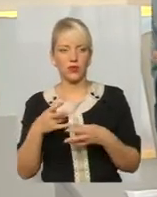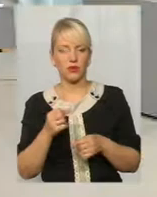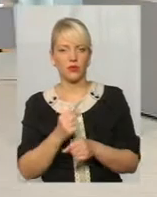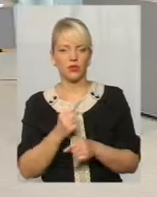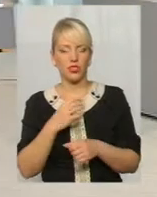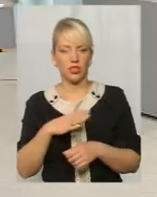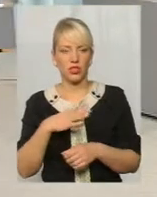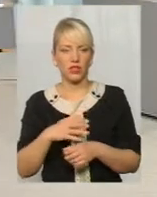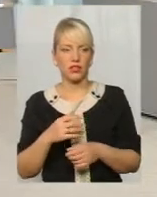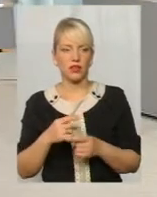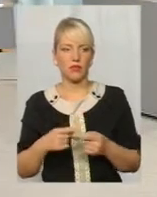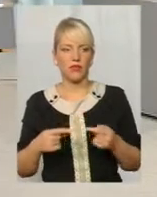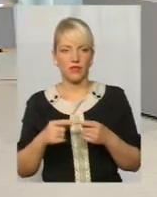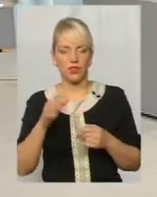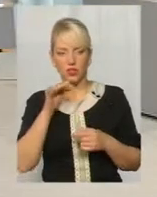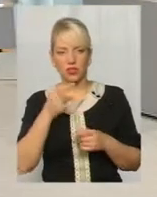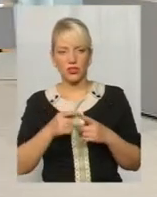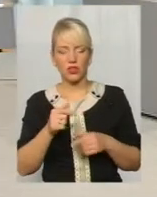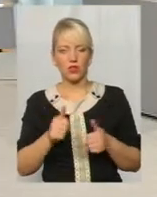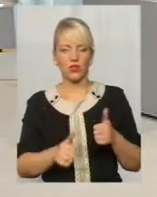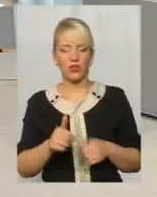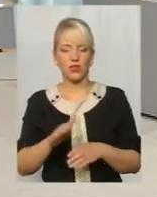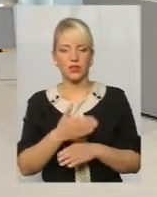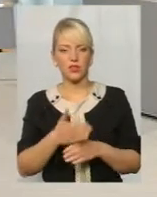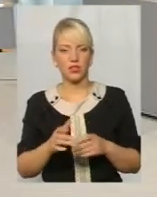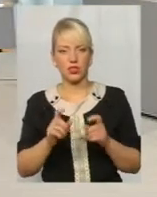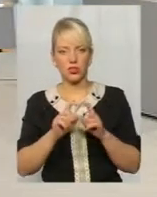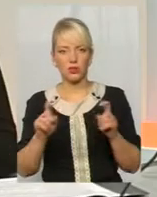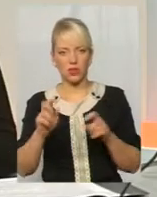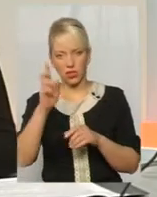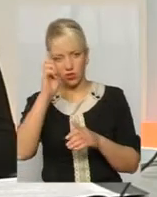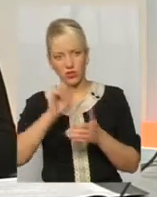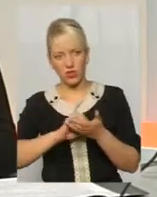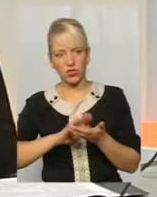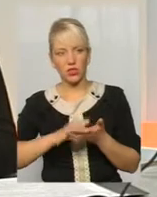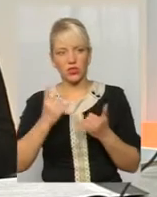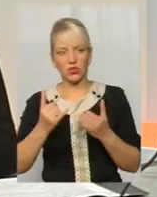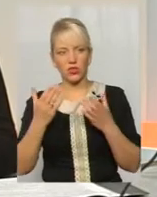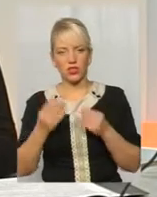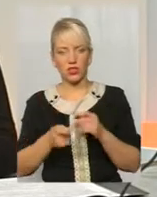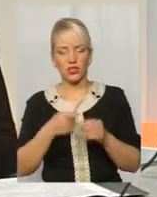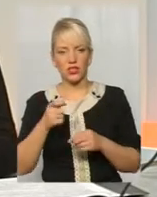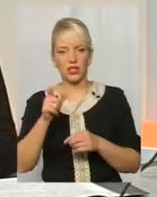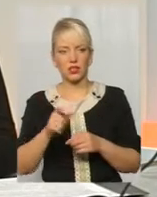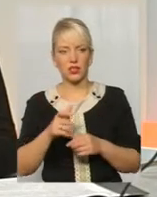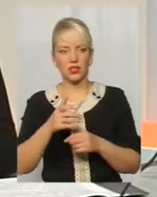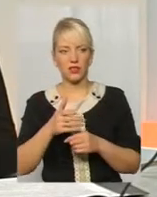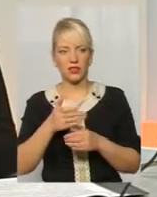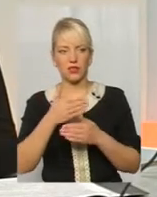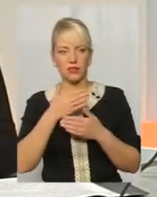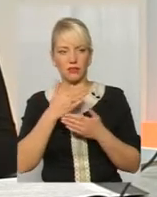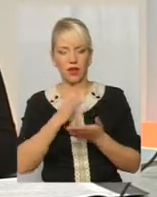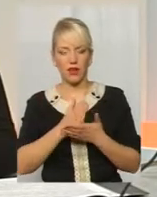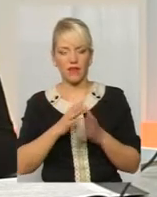певний час. Так, тобто, є це певна все можна... навіть конкуренція угу. між суб'єктами державної реєстрації. І на сьогоднішній день заявник, він має вибір. Він